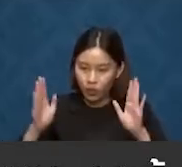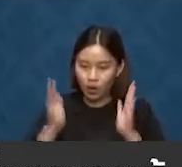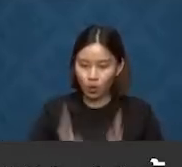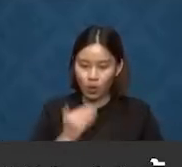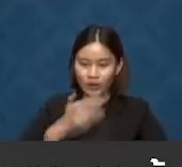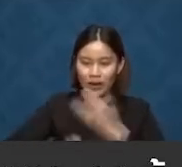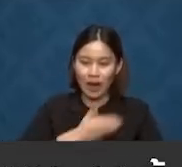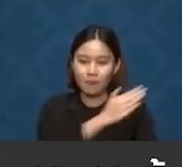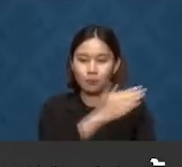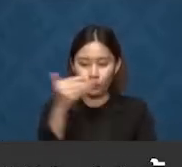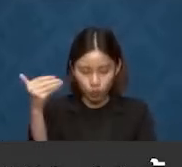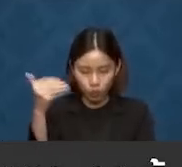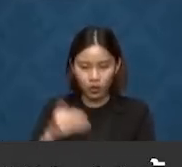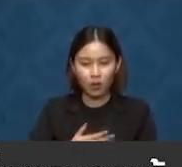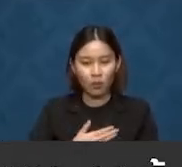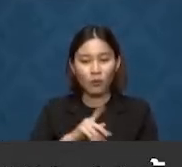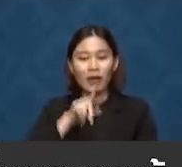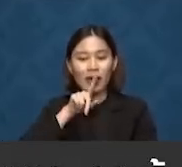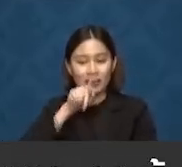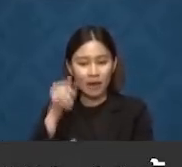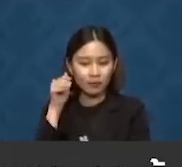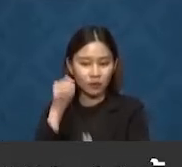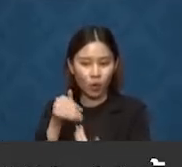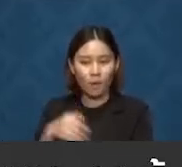ายกรัฐมนตรีเนี่ยเป็นประธาน